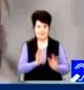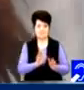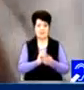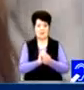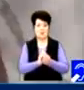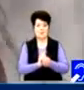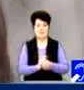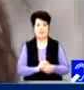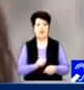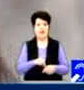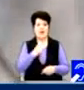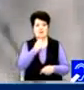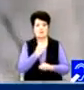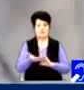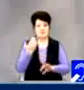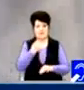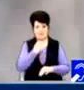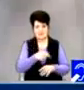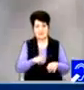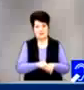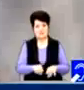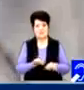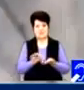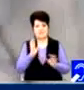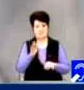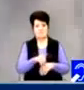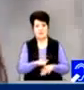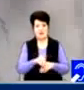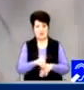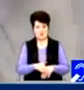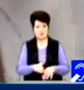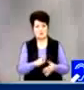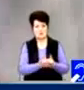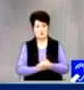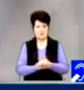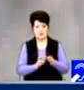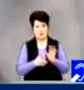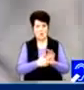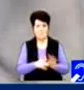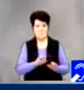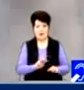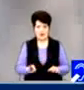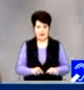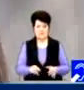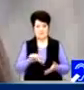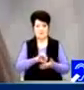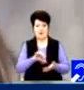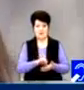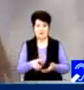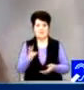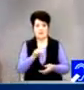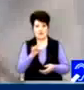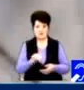anul ăsta ca și în anii precedenți în această zi voi participa la marș marșul solidarității de 8 Martie voi participa la marș